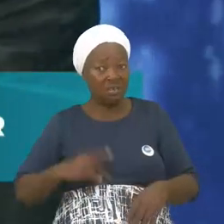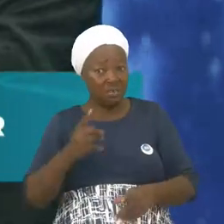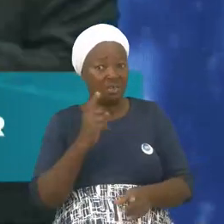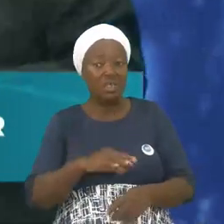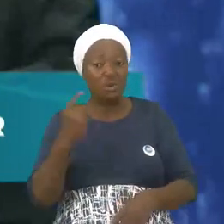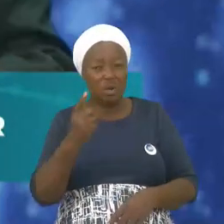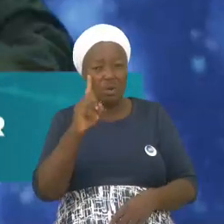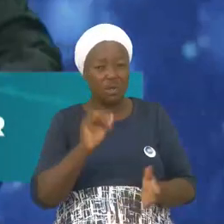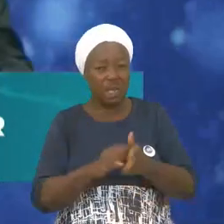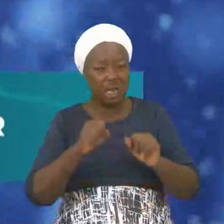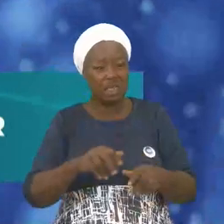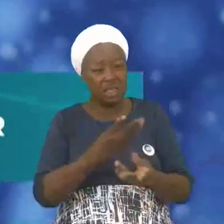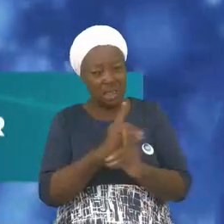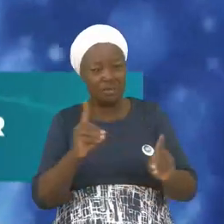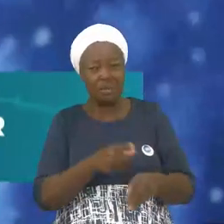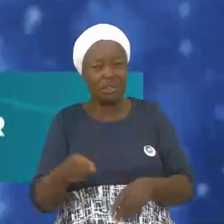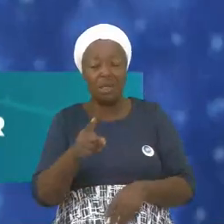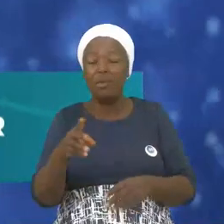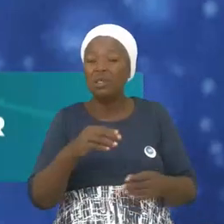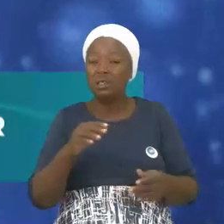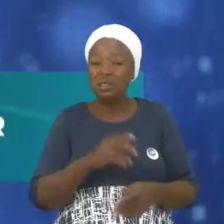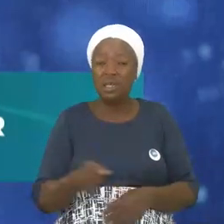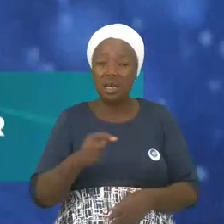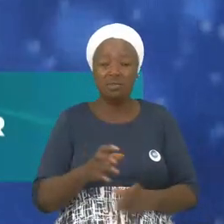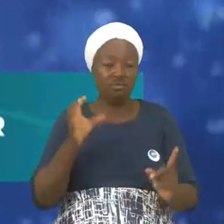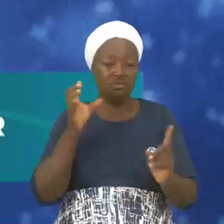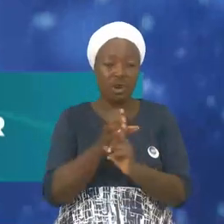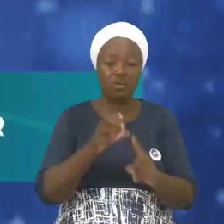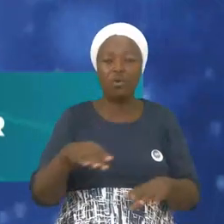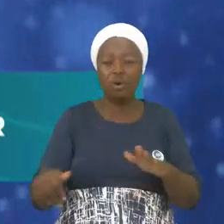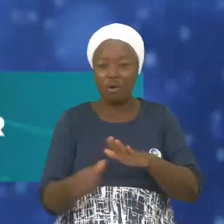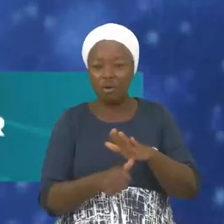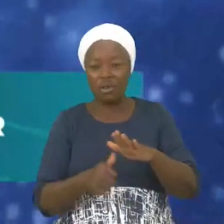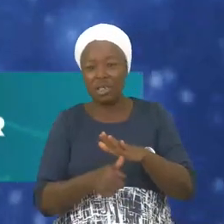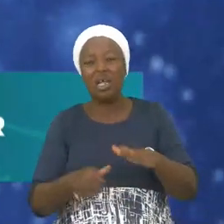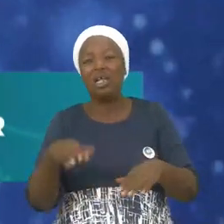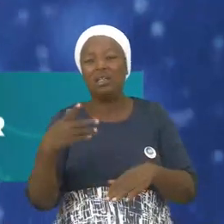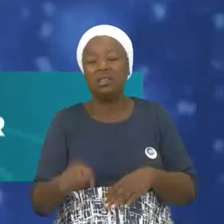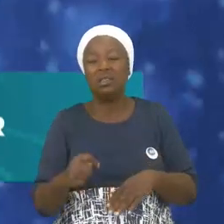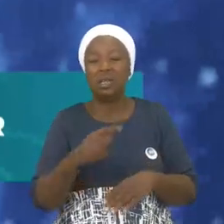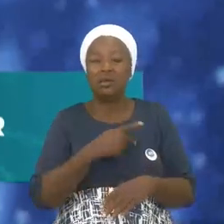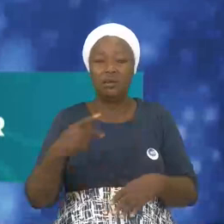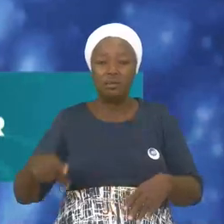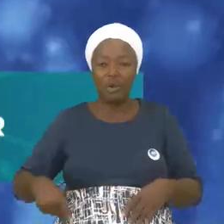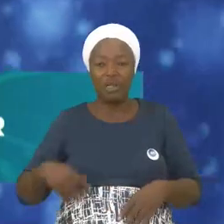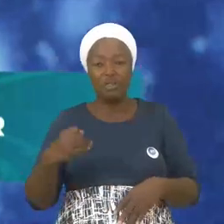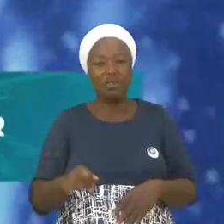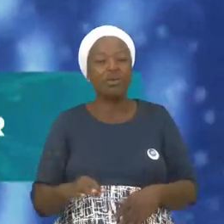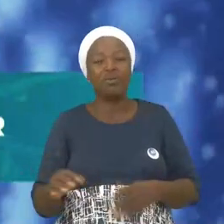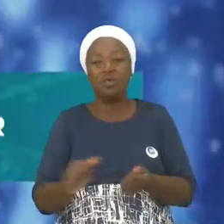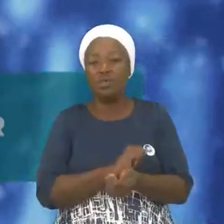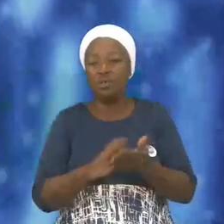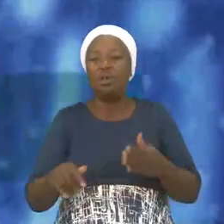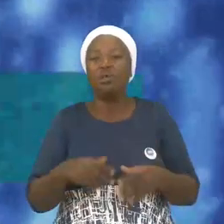ces transgresseurs, s'ils ne viennent pas à Christ, le seul qui peut les délivrer, ils sont foulés aux